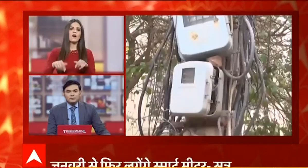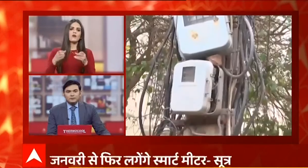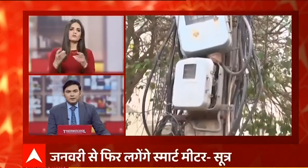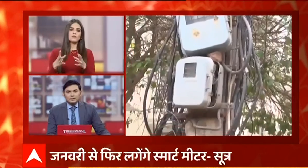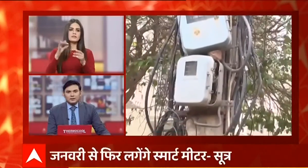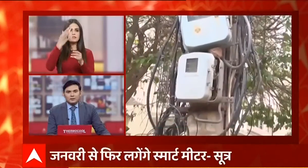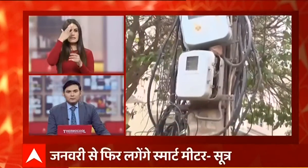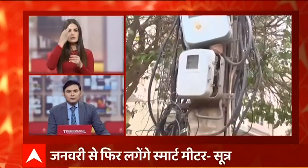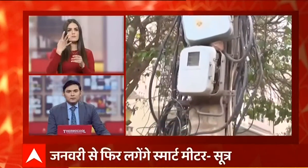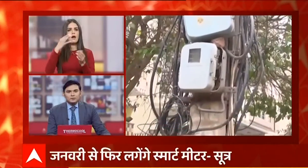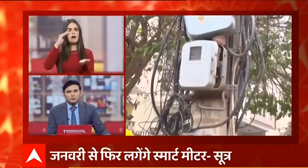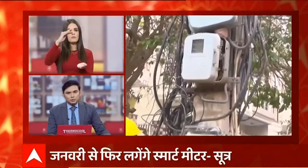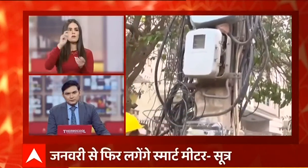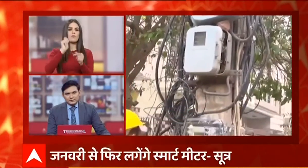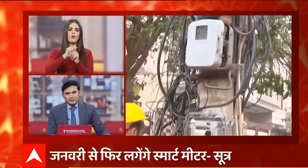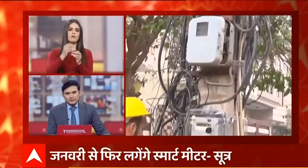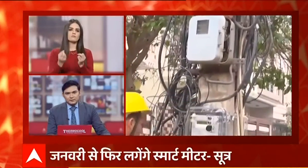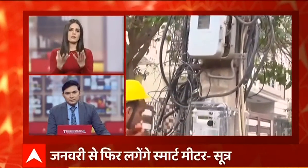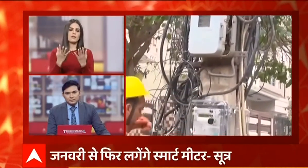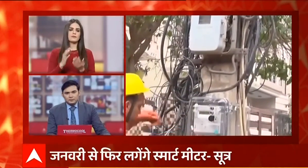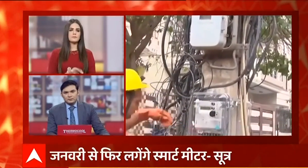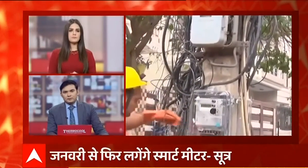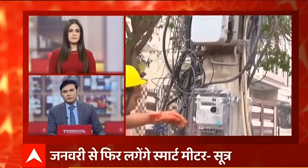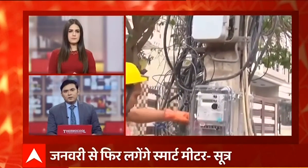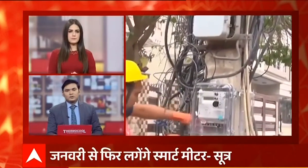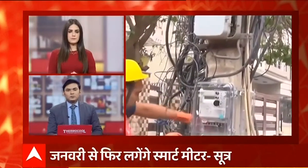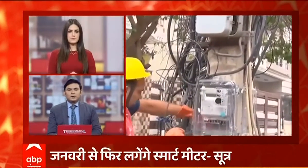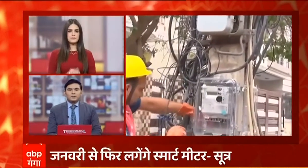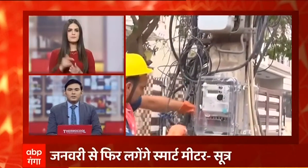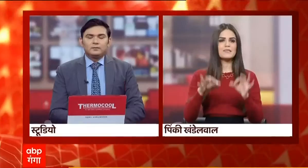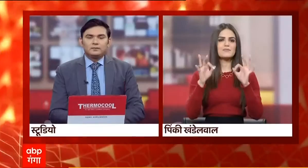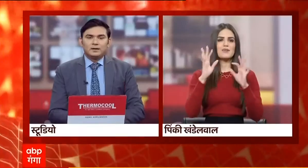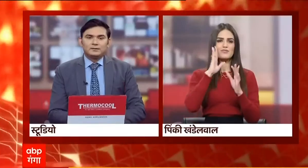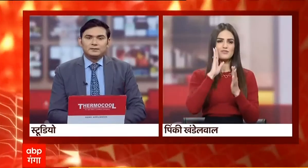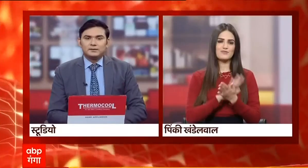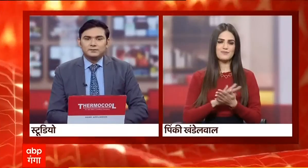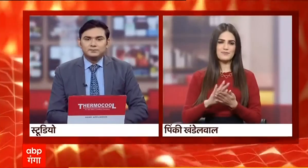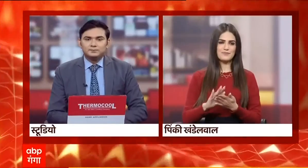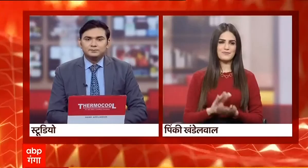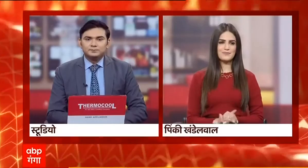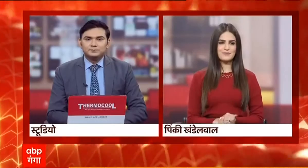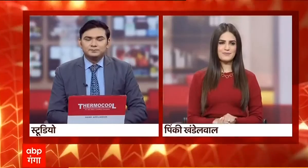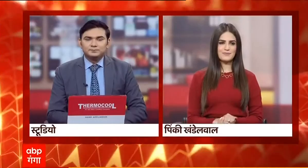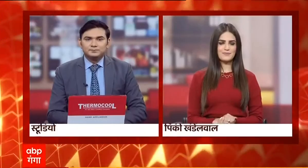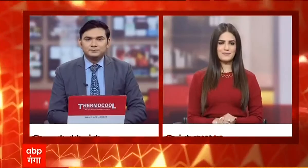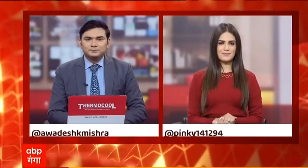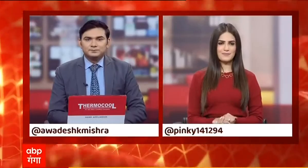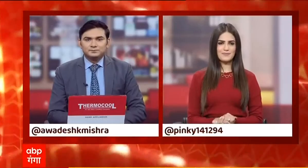स्मार्ट मीटर का काम शुरू हो सकता है और इस प्लोटन में फिला लिखा है